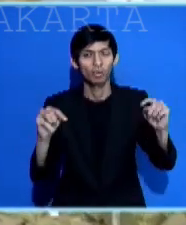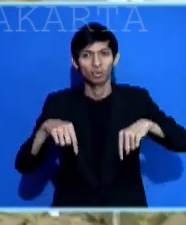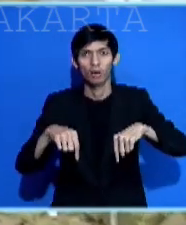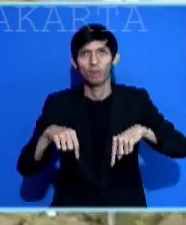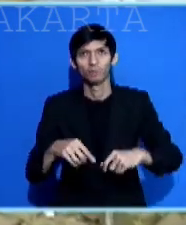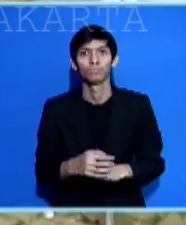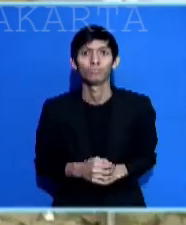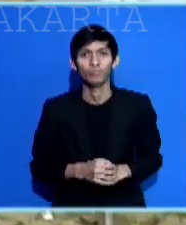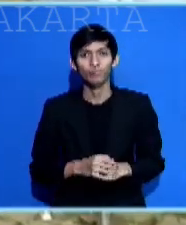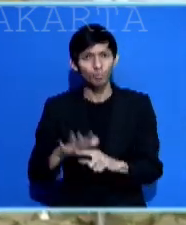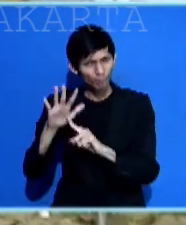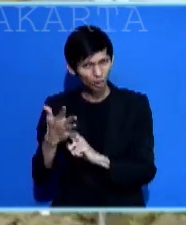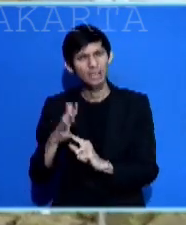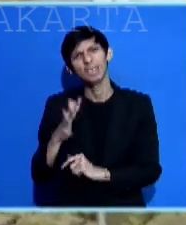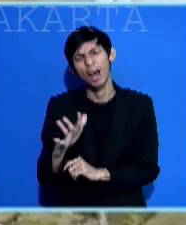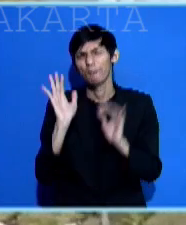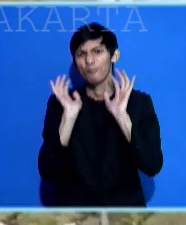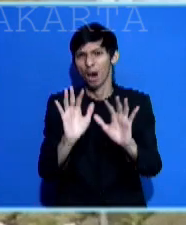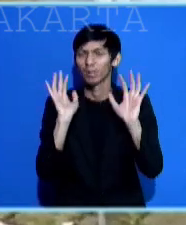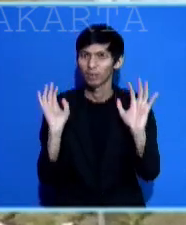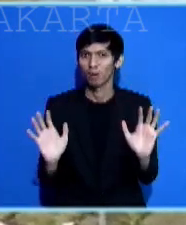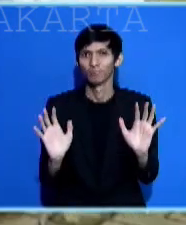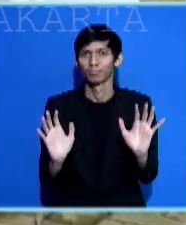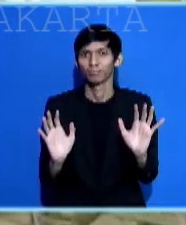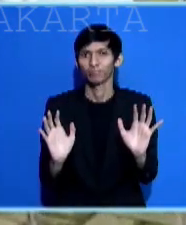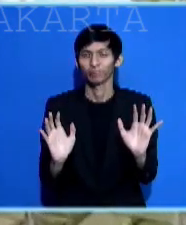perkungankembang lumay